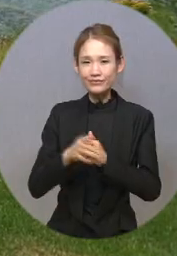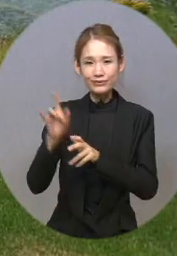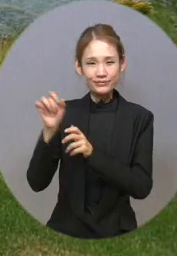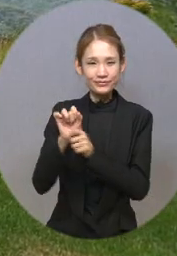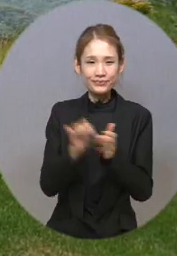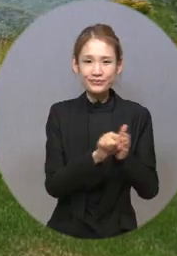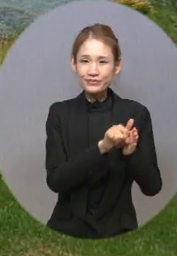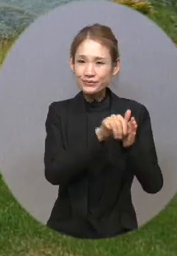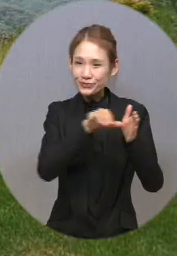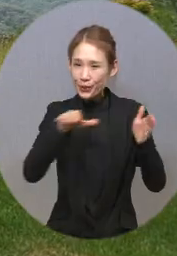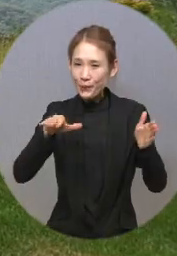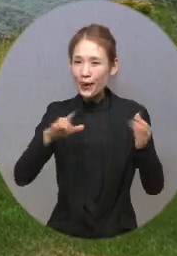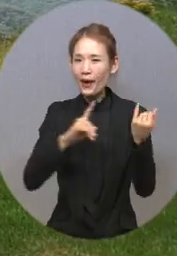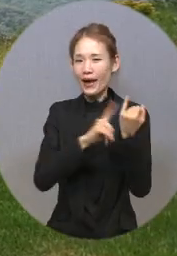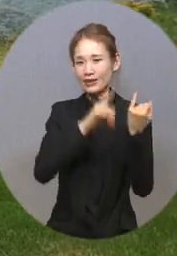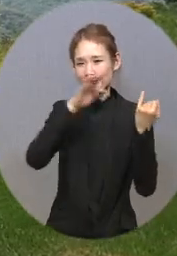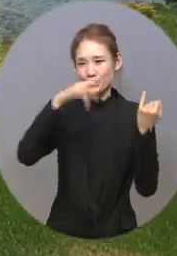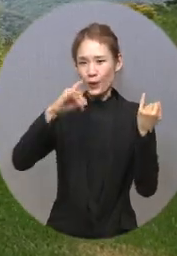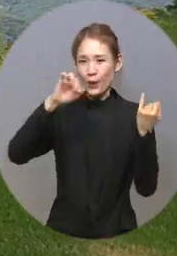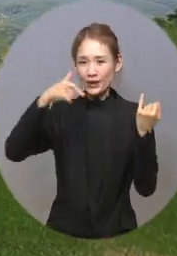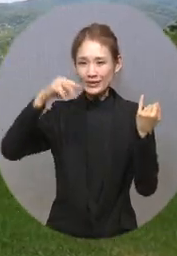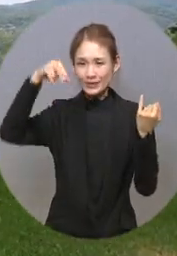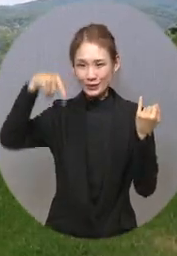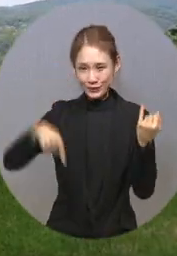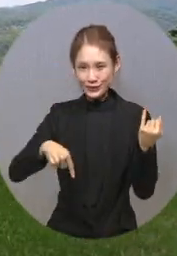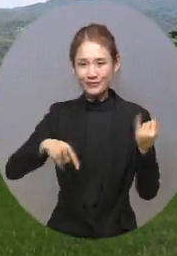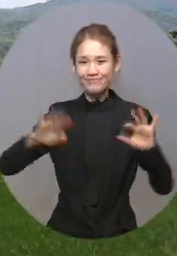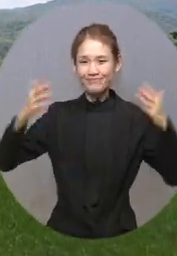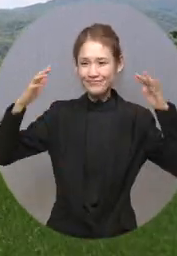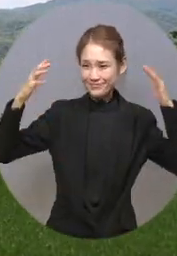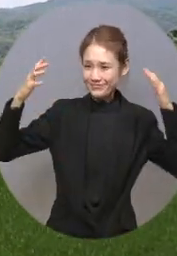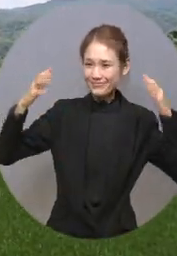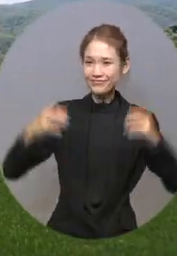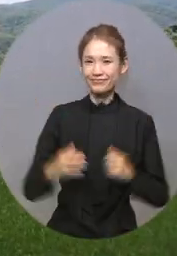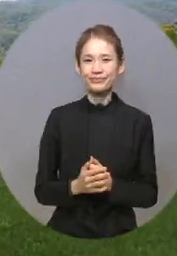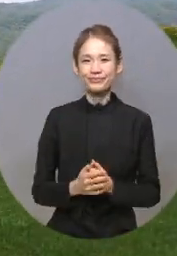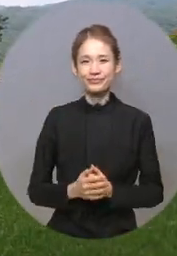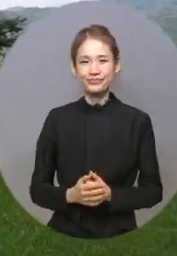유명한 조은수! 나와주세요.